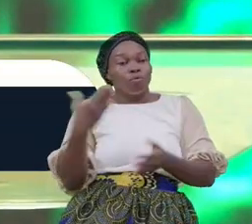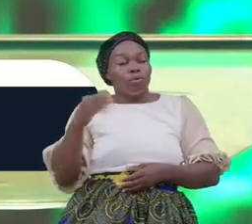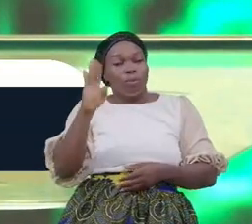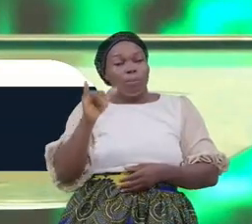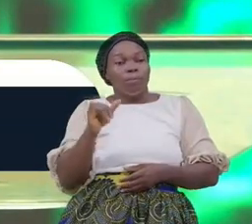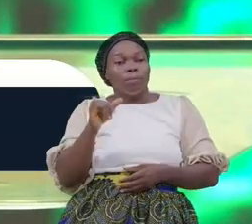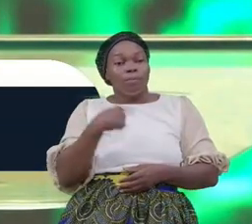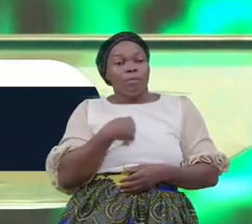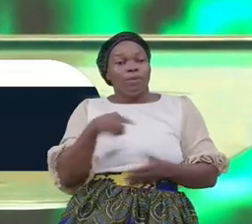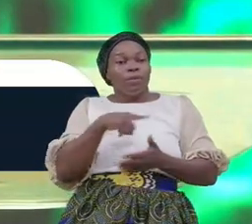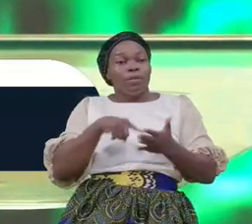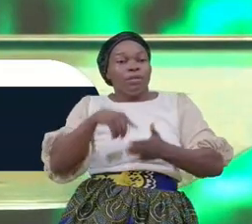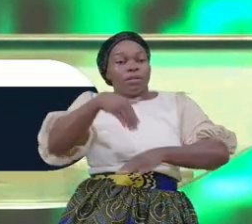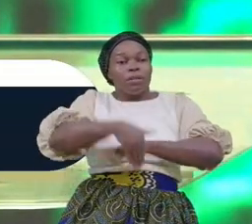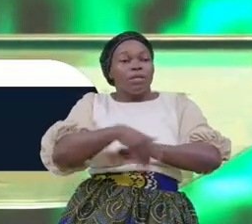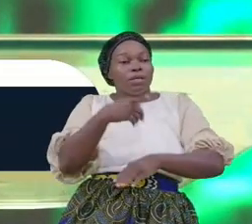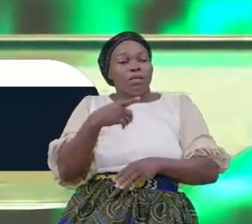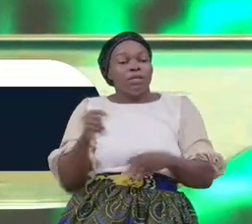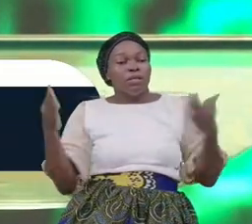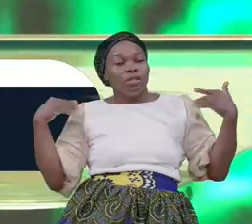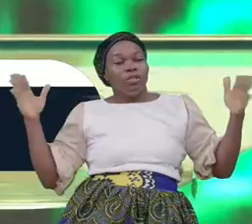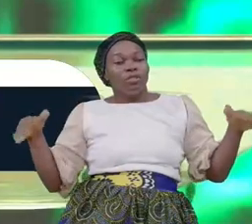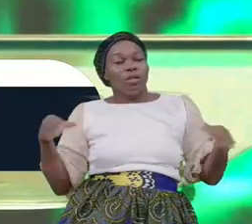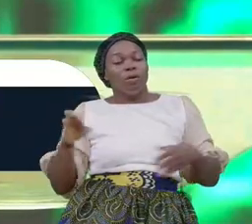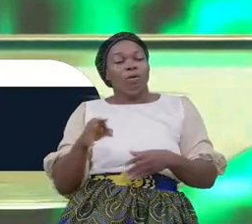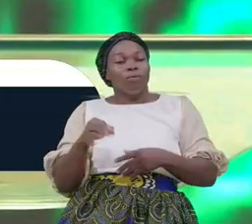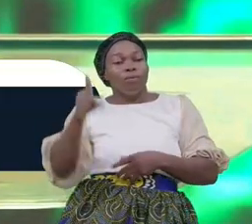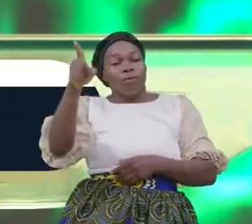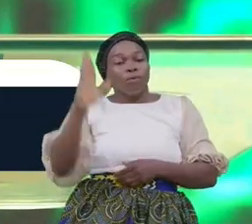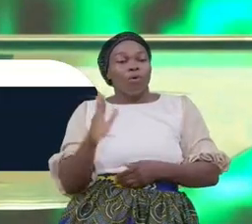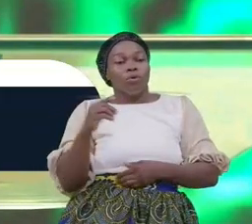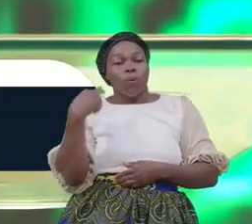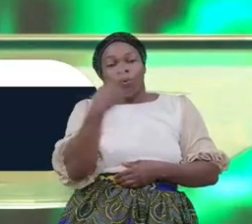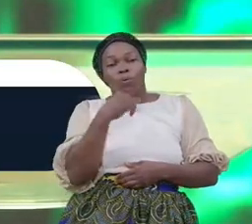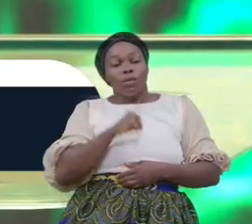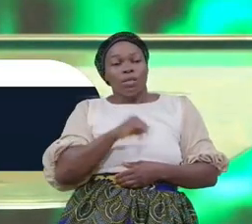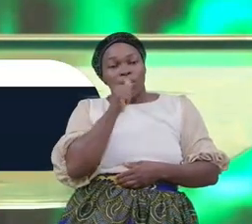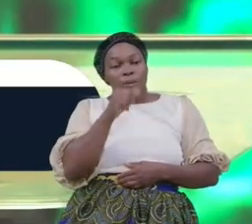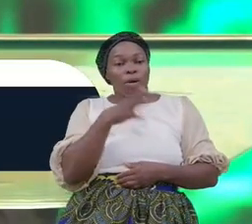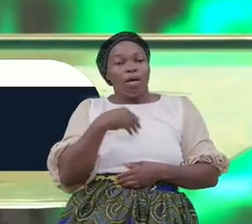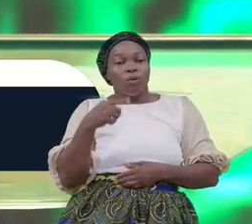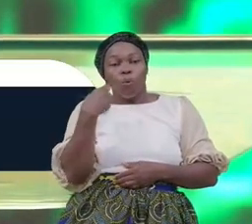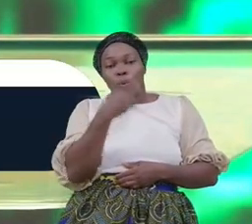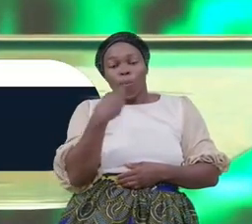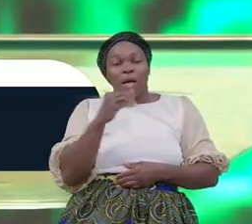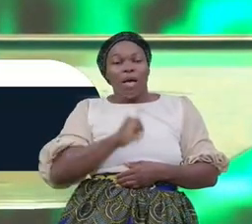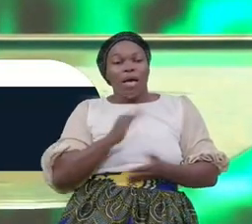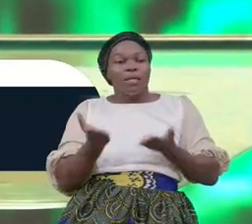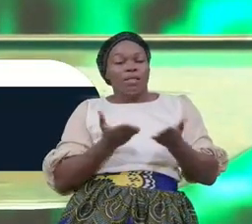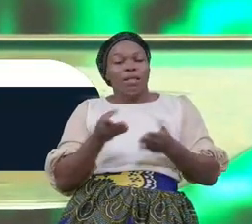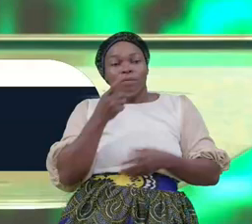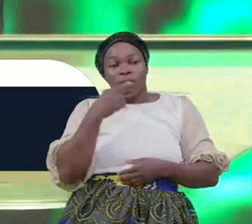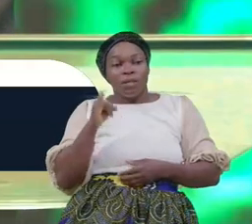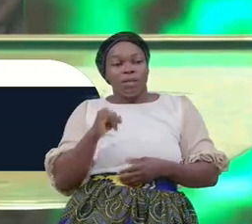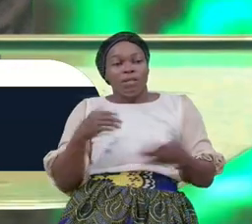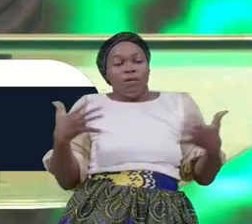du Seigneur à qui j'appartiens et que je sais m'est apparu cette nuit et m'a